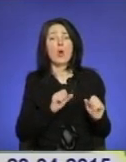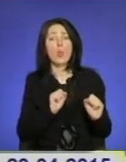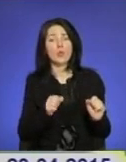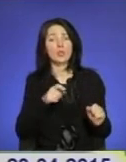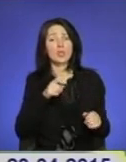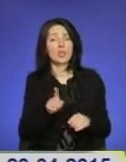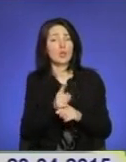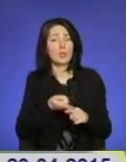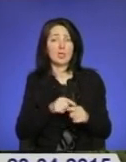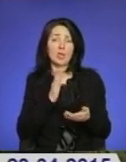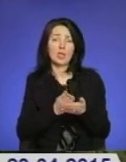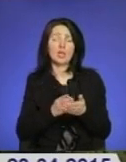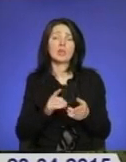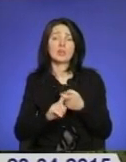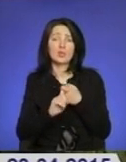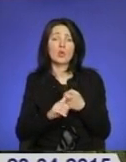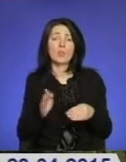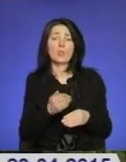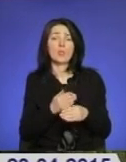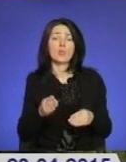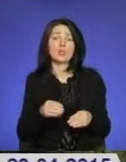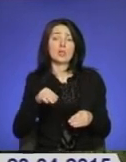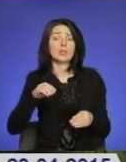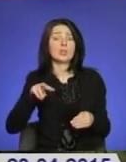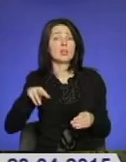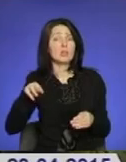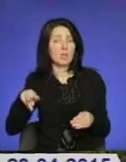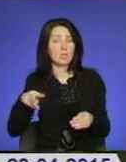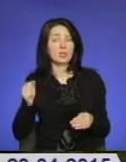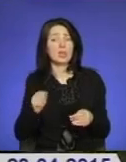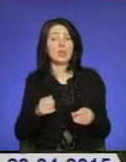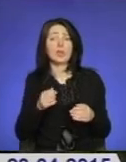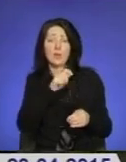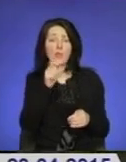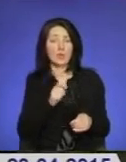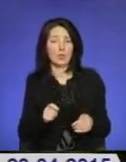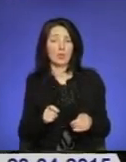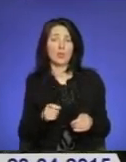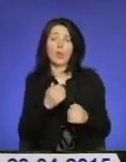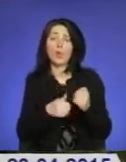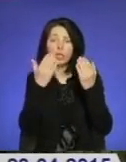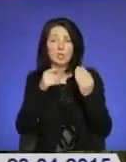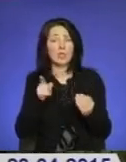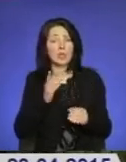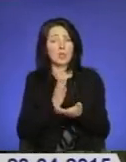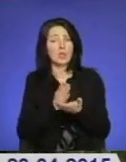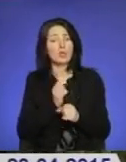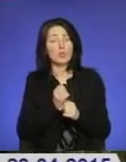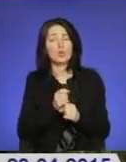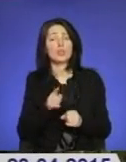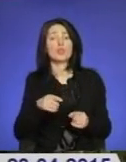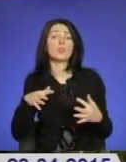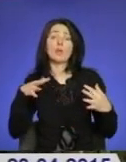АТО. Щохвилини там кипить робота, аби на фронті стало хоч трішки ситніше, комфортніше і спокійніше. На сьогоднішній день